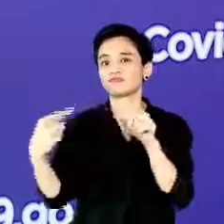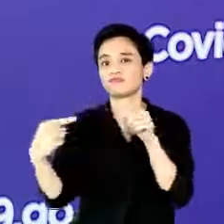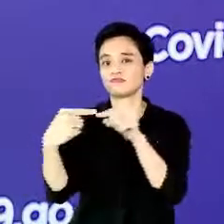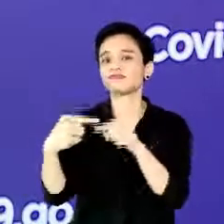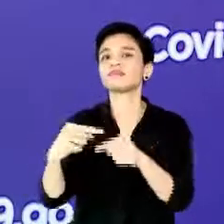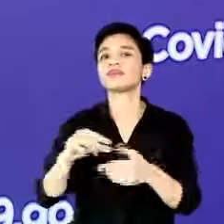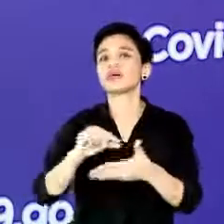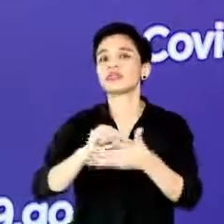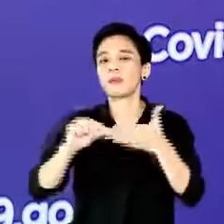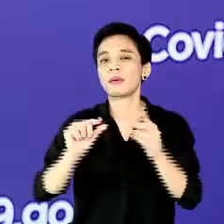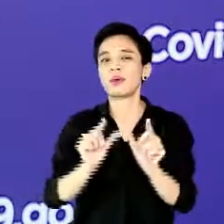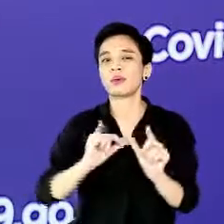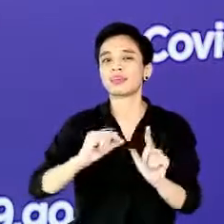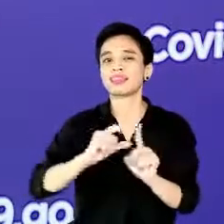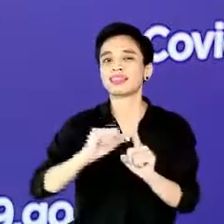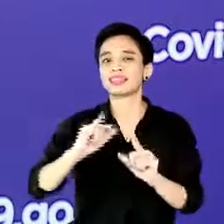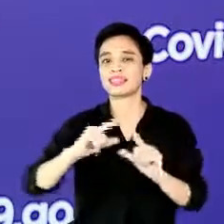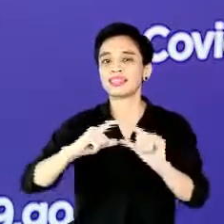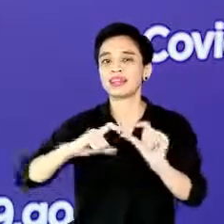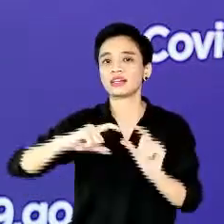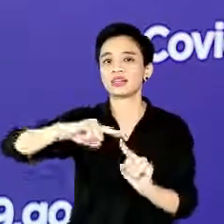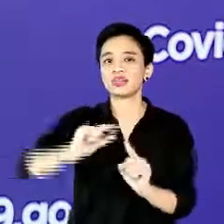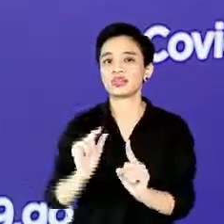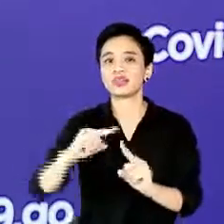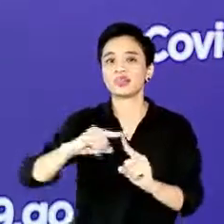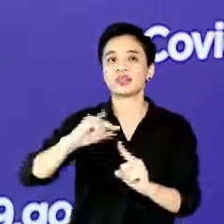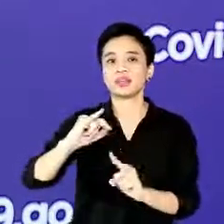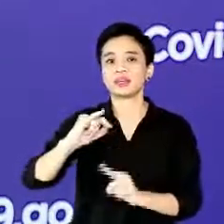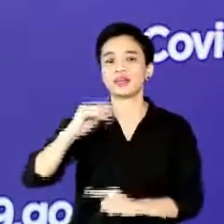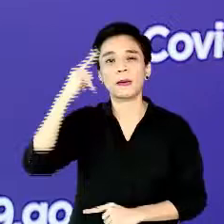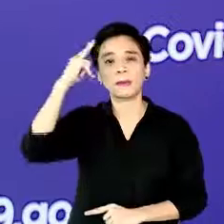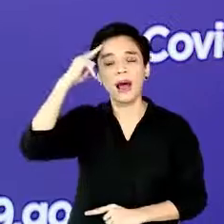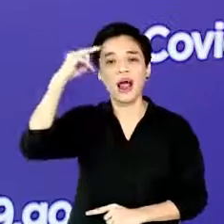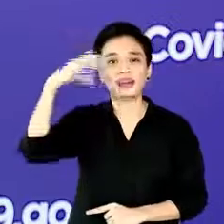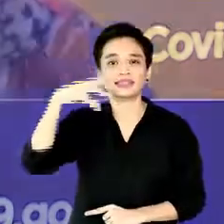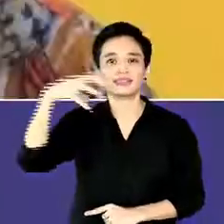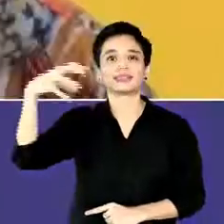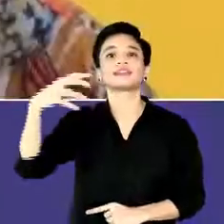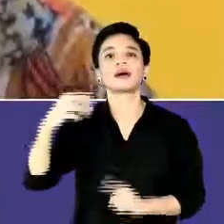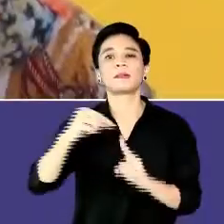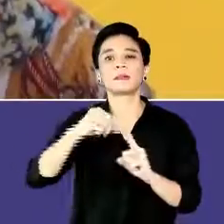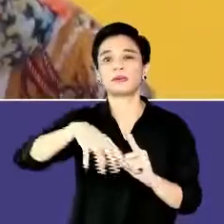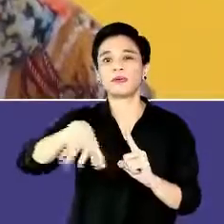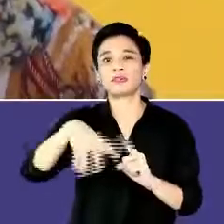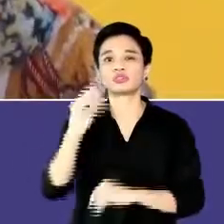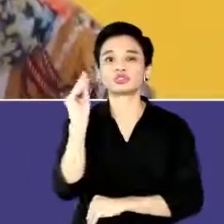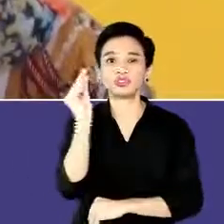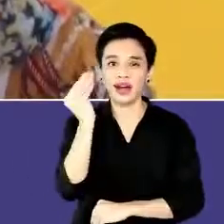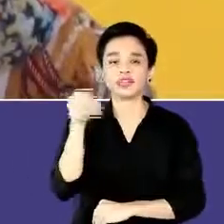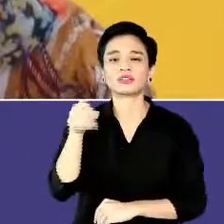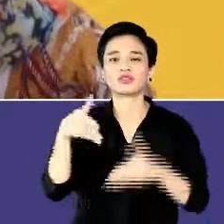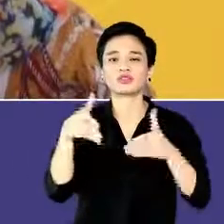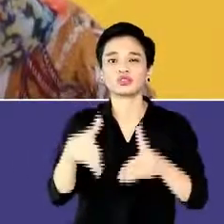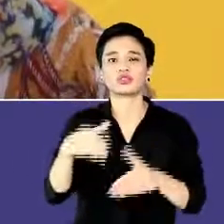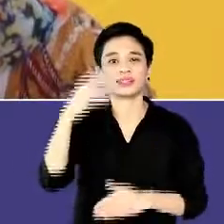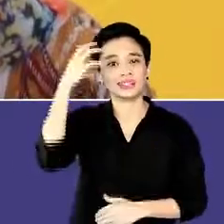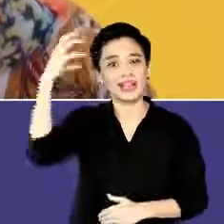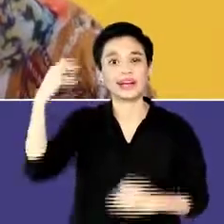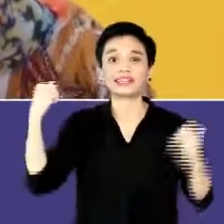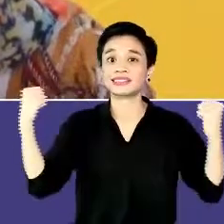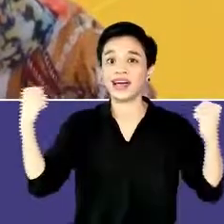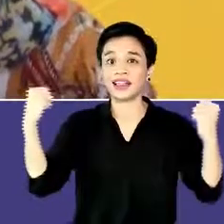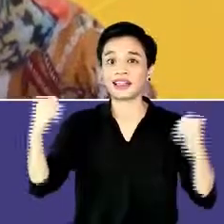dokter Widiastuti MKM selaku kepala di Kesehatan Provinsi DKI Jakarta Selamat siang Ibu Widya